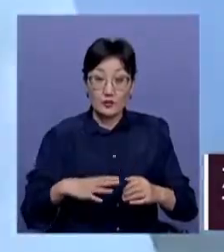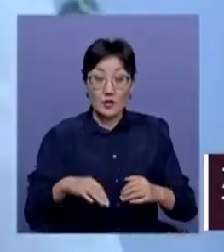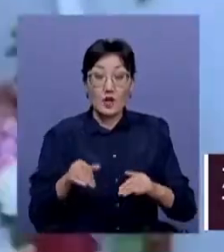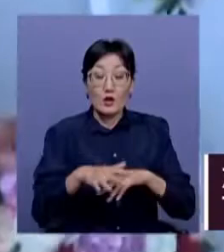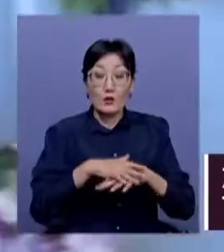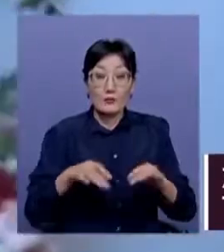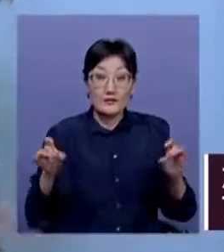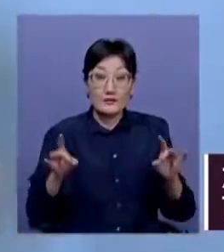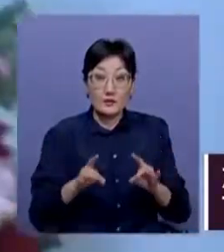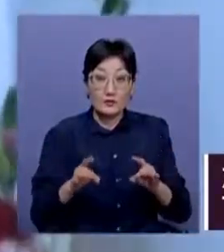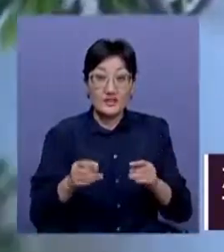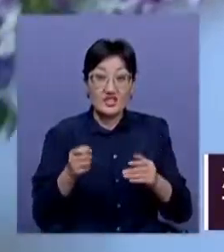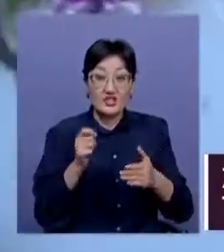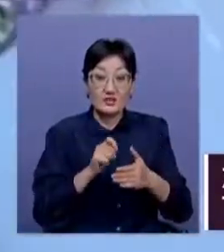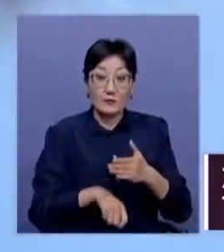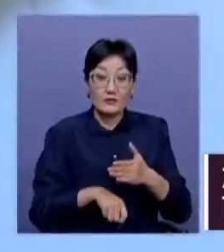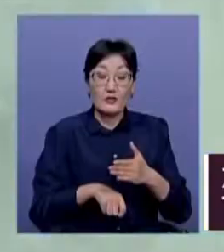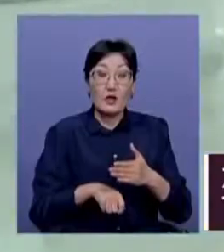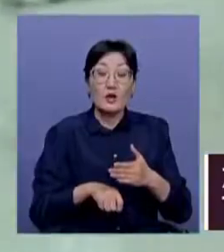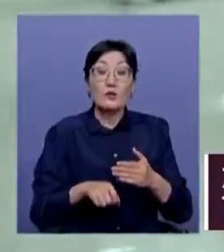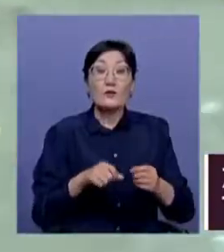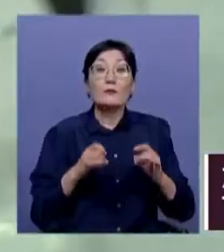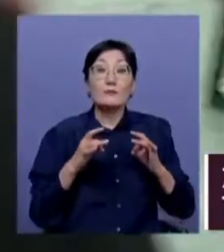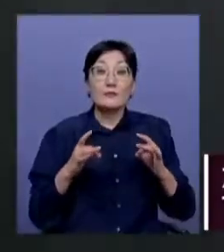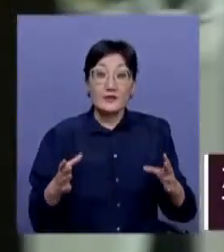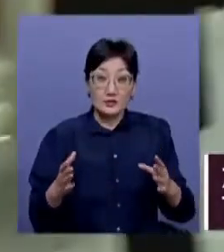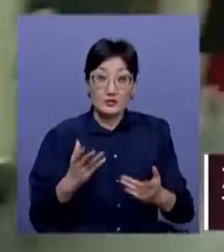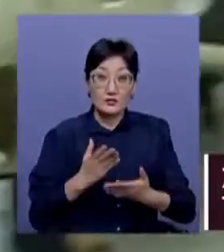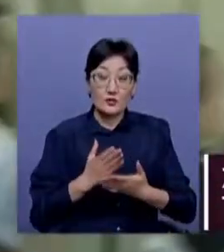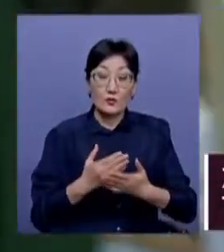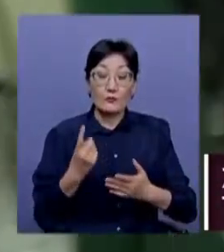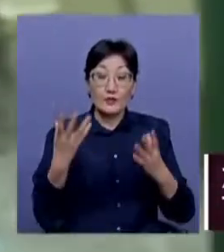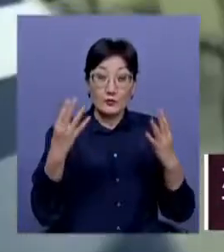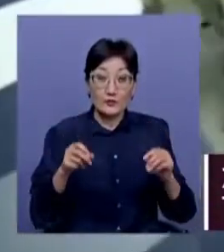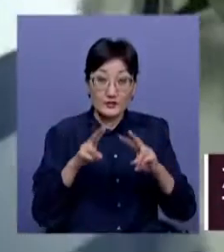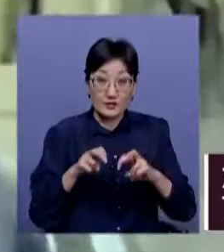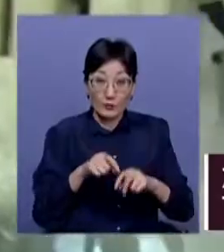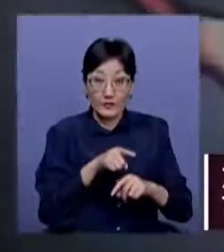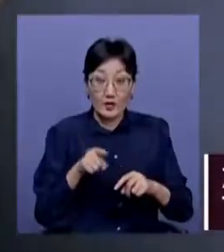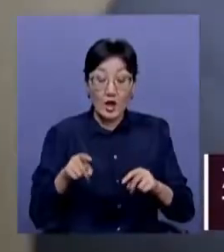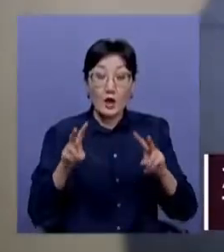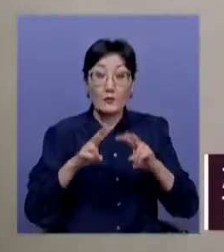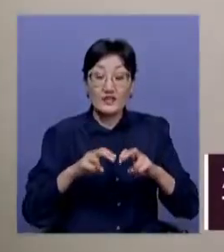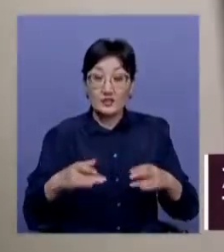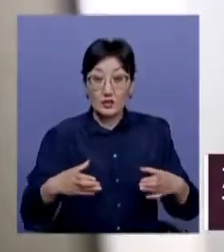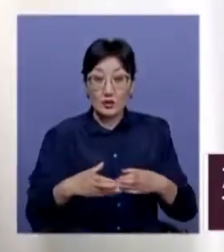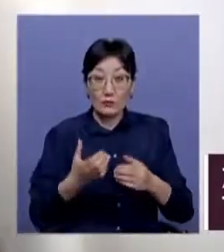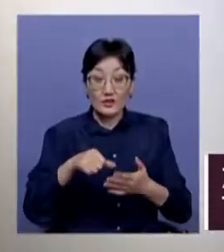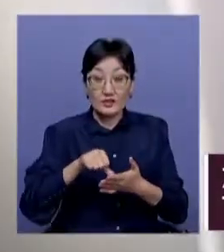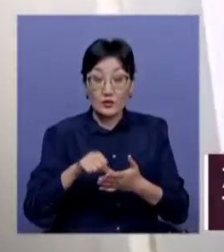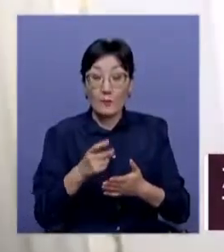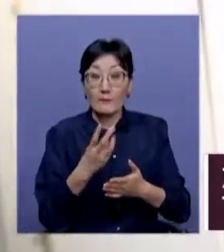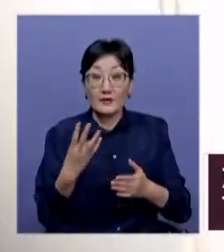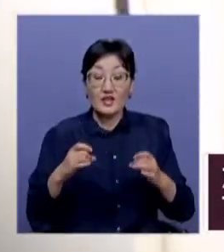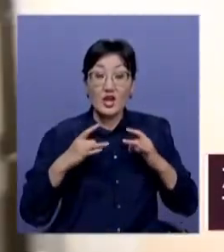жұрт мейрамханаларда есікті іштен құлыптап қойып, мейман күтетін болған. Бір күндік тексерістің өзінде мониторингтік топ өкілдері